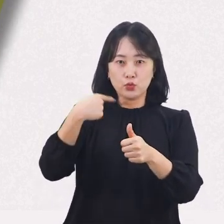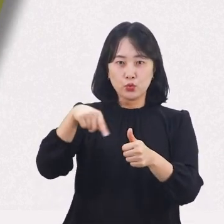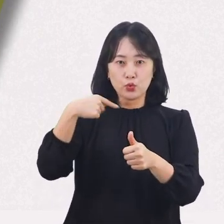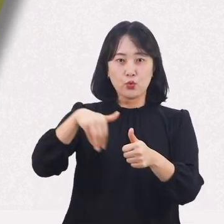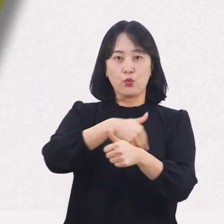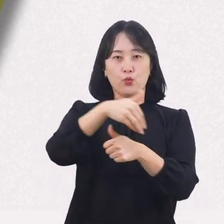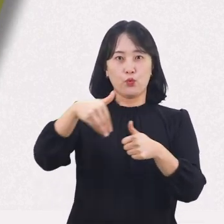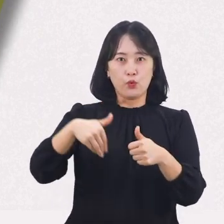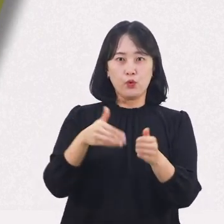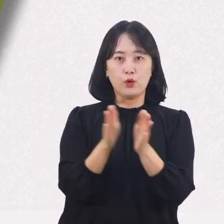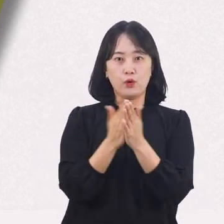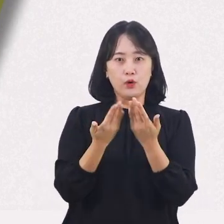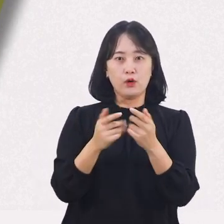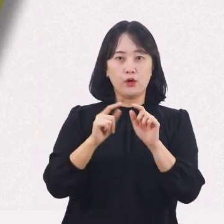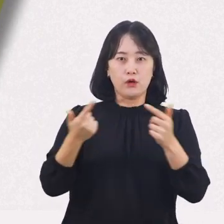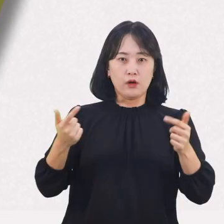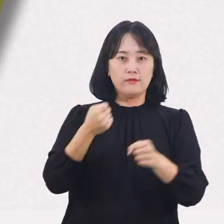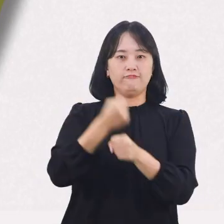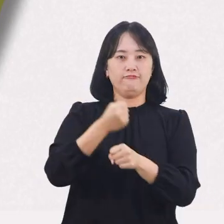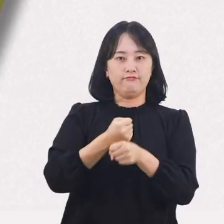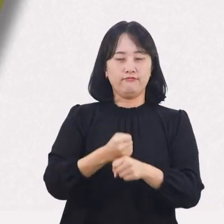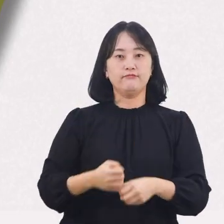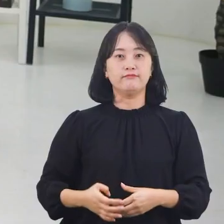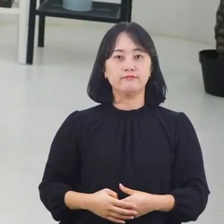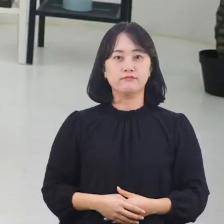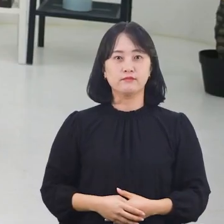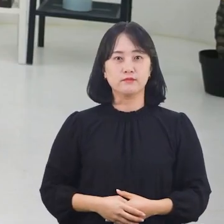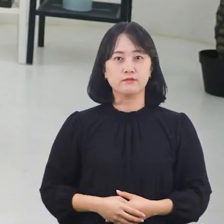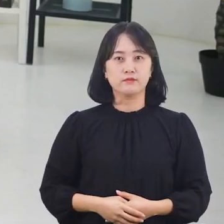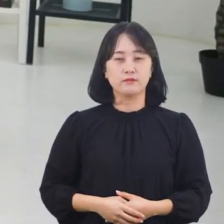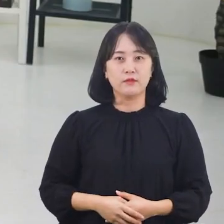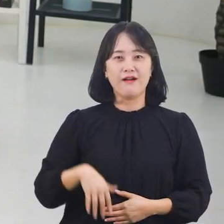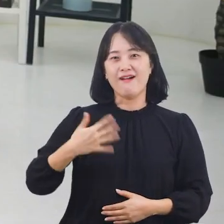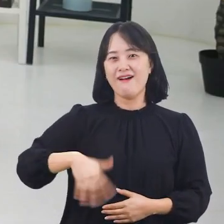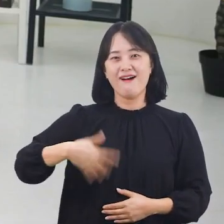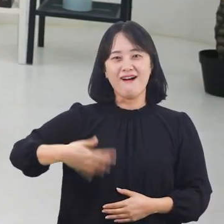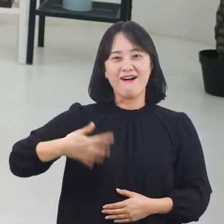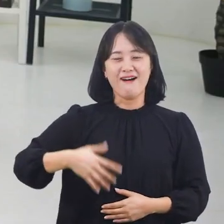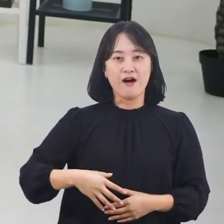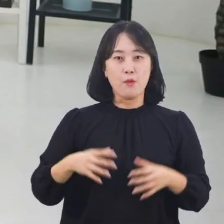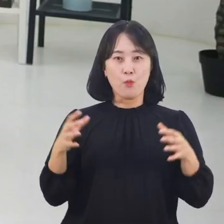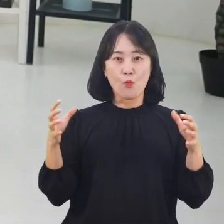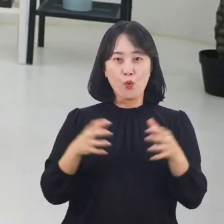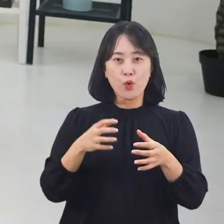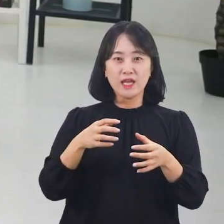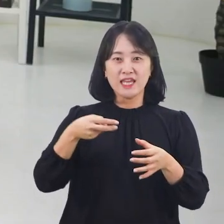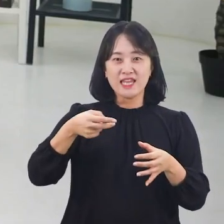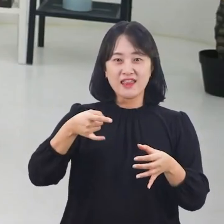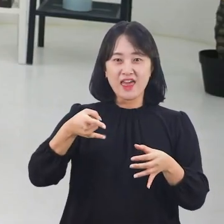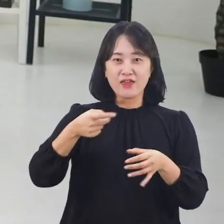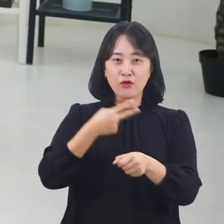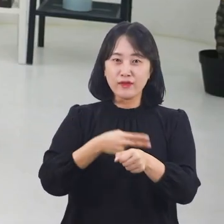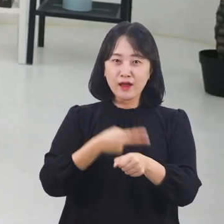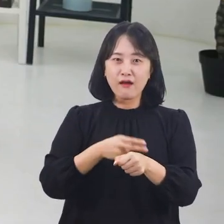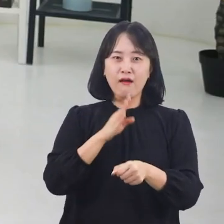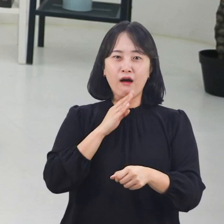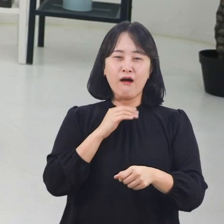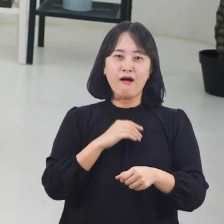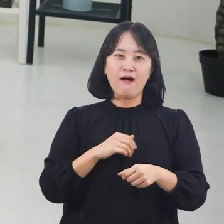위한 책 여러 권을 출판하기도 하였습니다. 와, 모의세 선생님들 정말